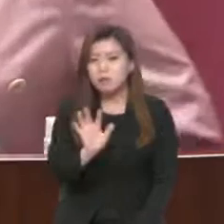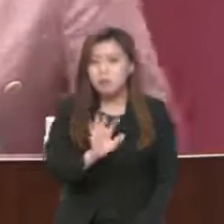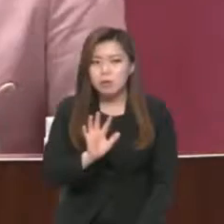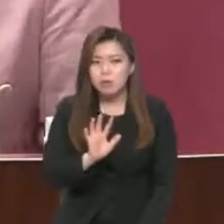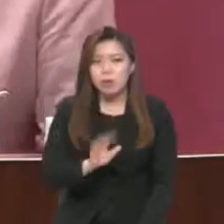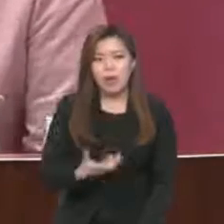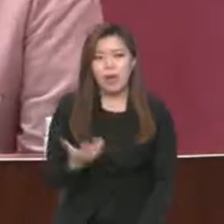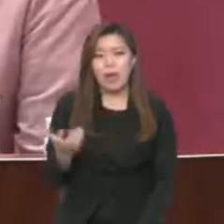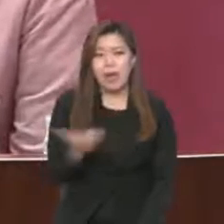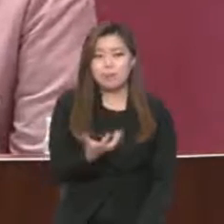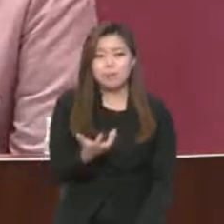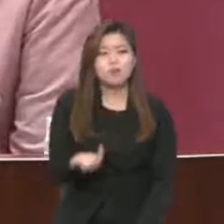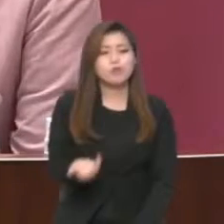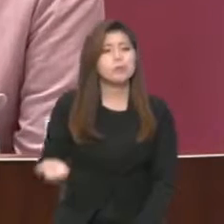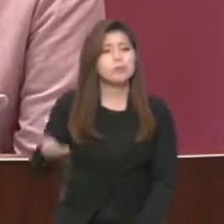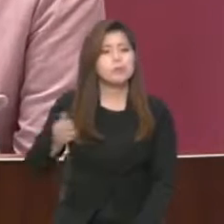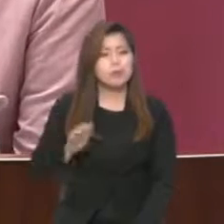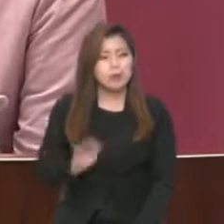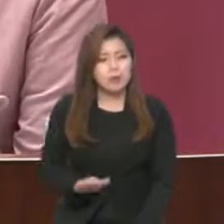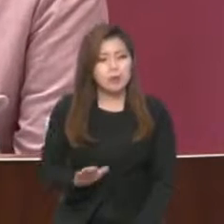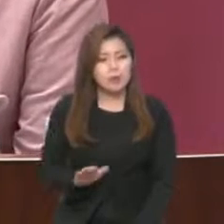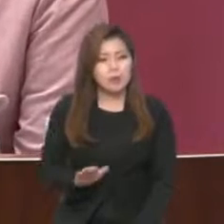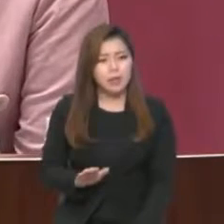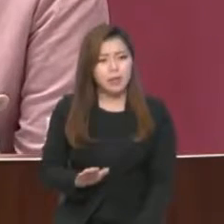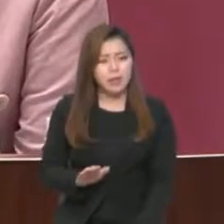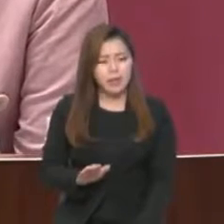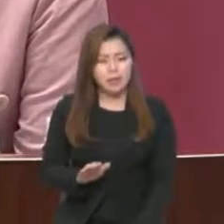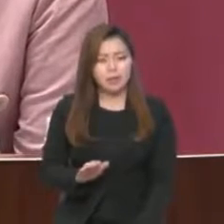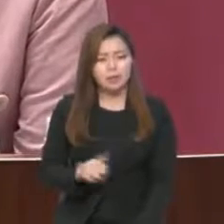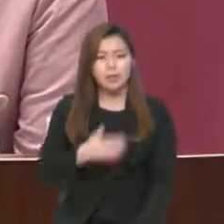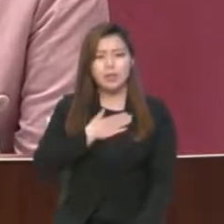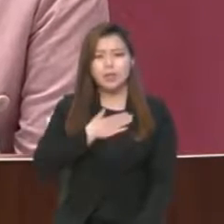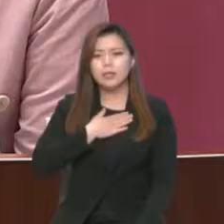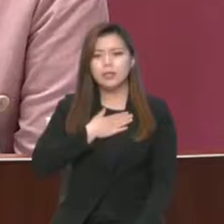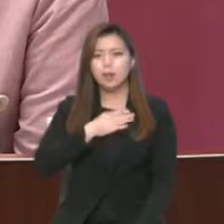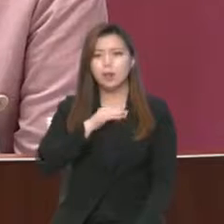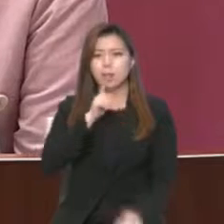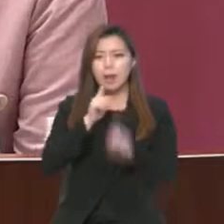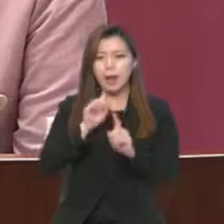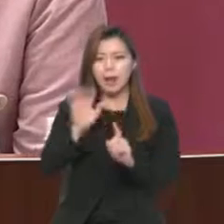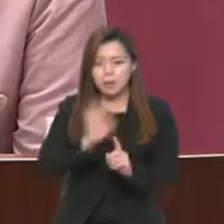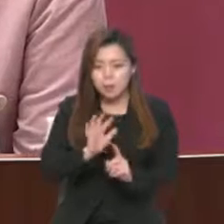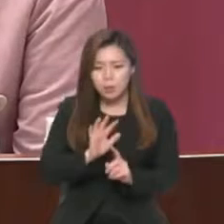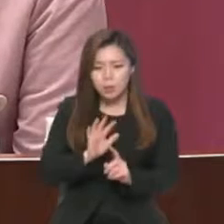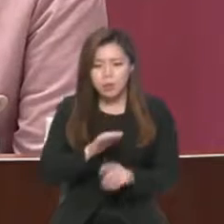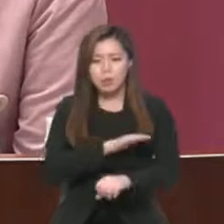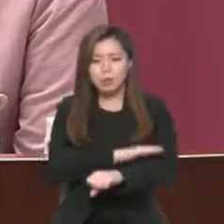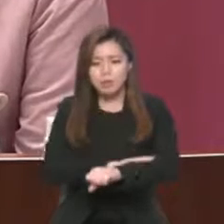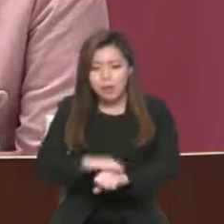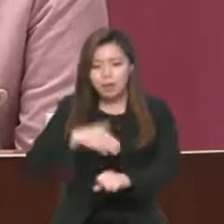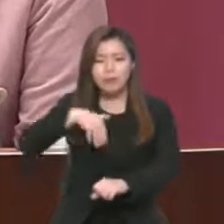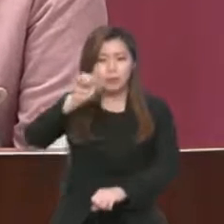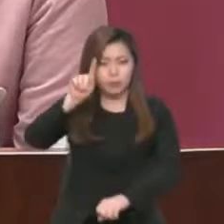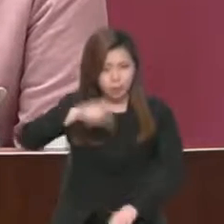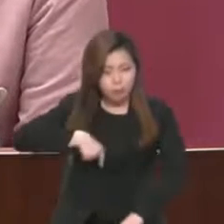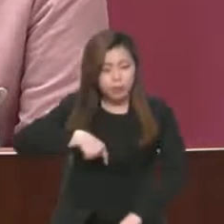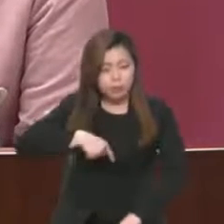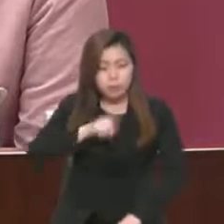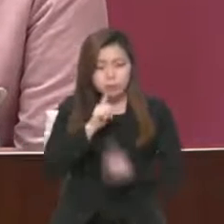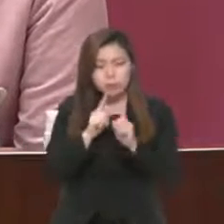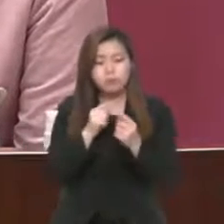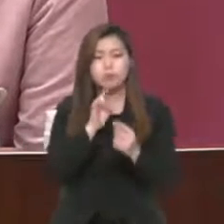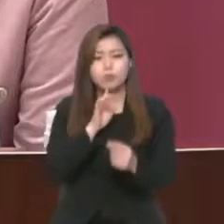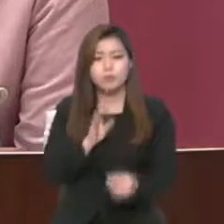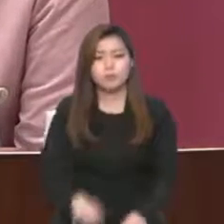아픈데도 그런 아픈 내색을 하지 않고 현역으로 잘 갔다 왔다를 말씀드린 겁니다. 병가